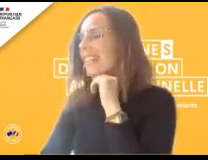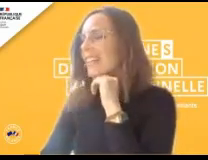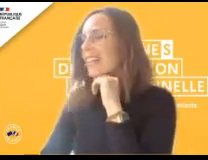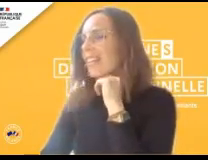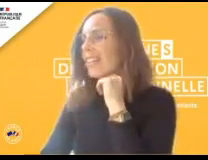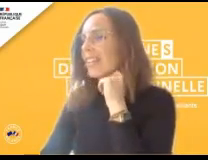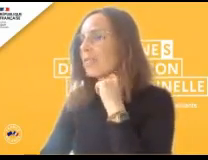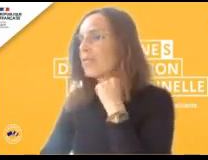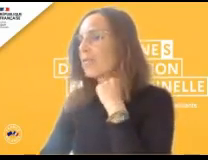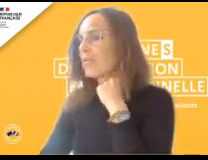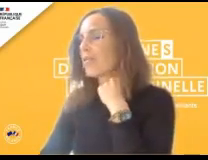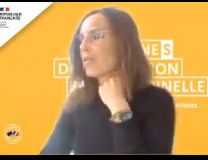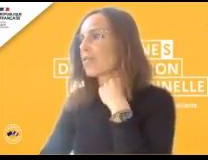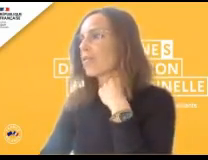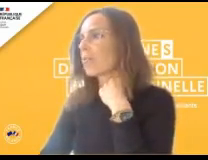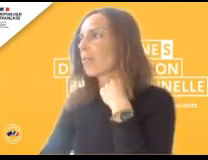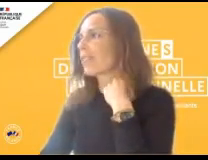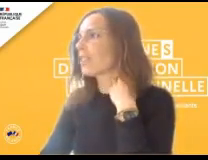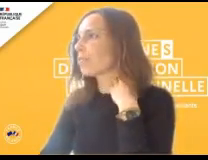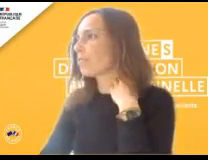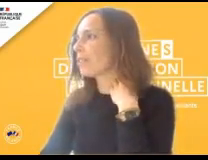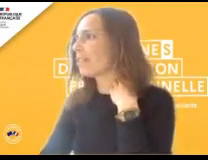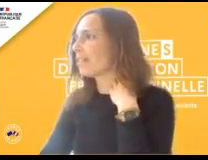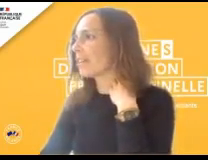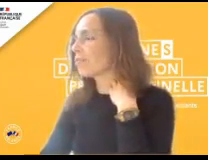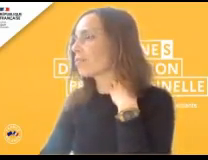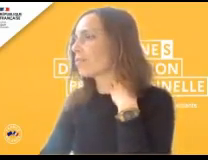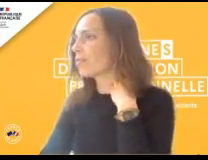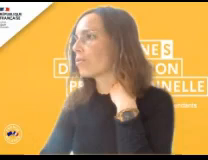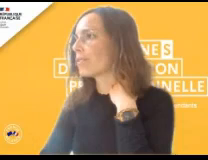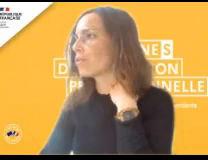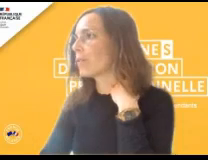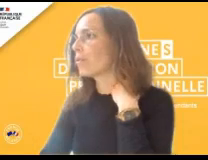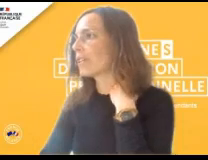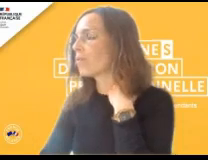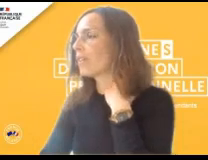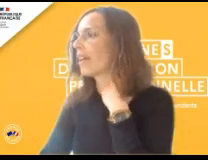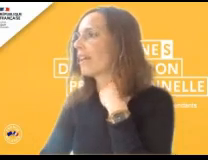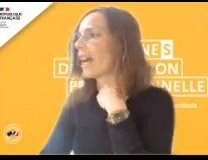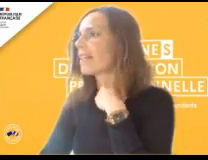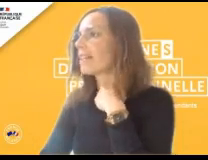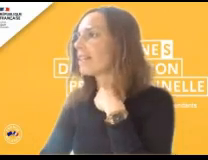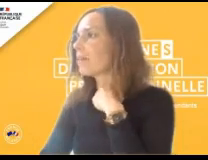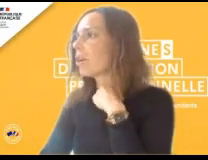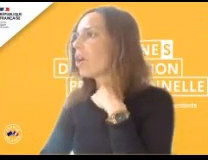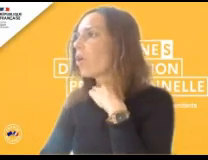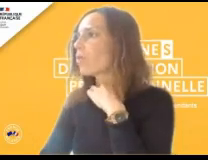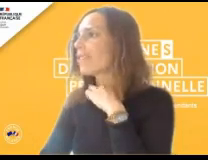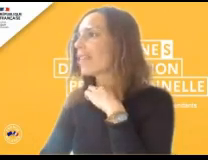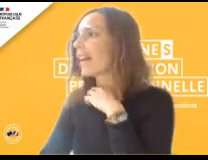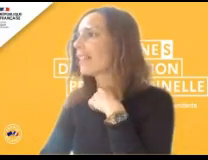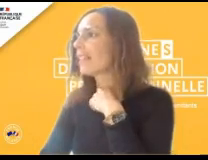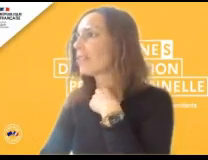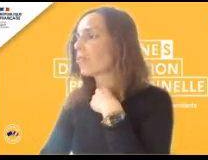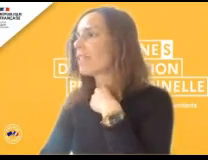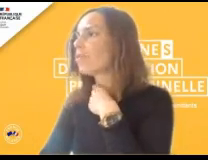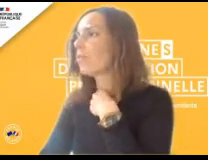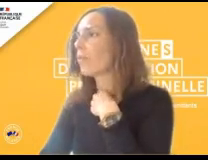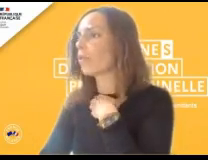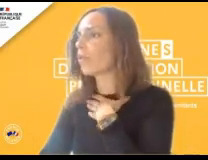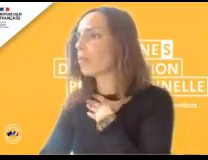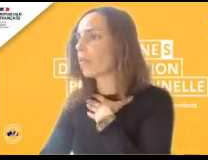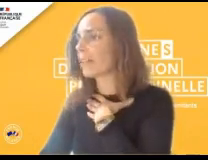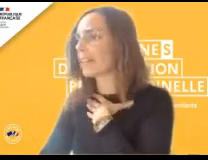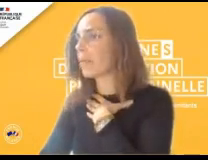cadre. Voilà, c'est ça. Du coup, je réponds à une question qui était, est-ce que le CEP du réseau EVA est accessible aux salariés qui sont